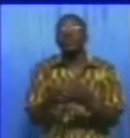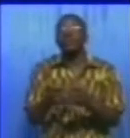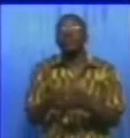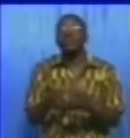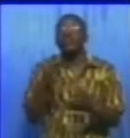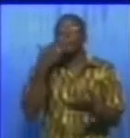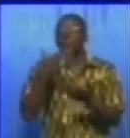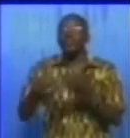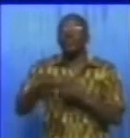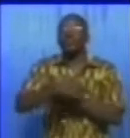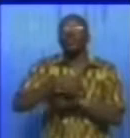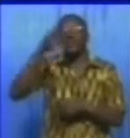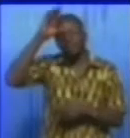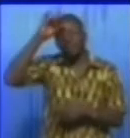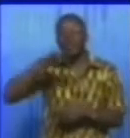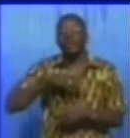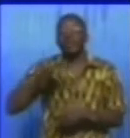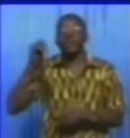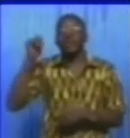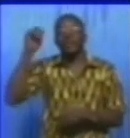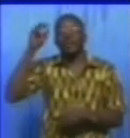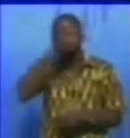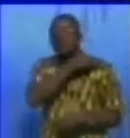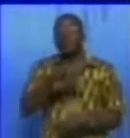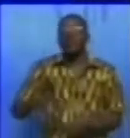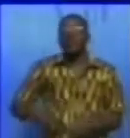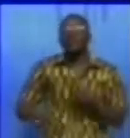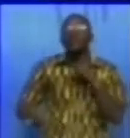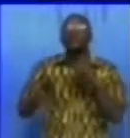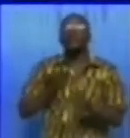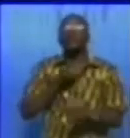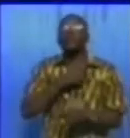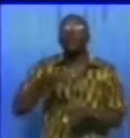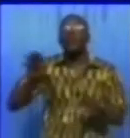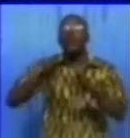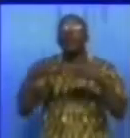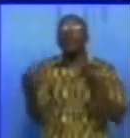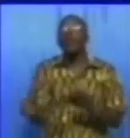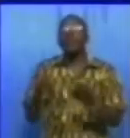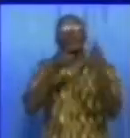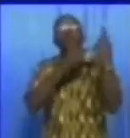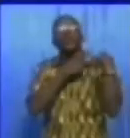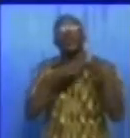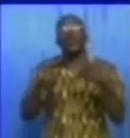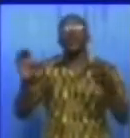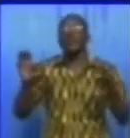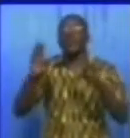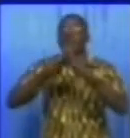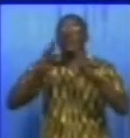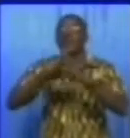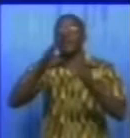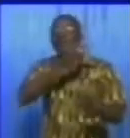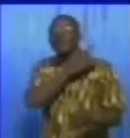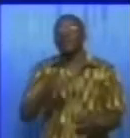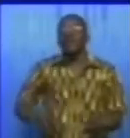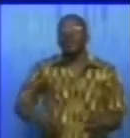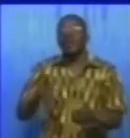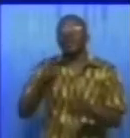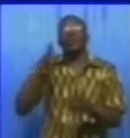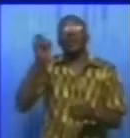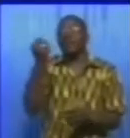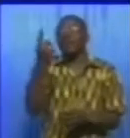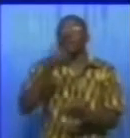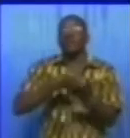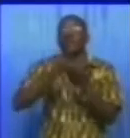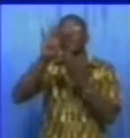Bonjour Monsieur le maire. Bonjour. Alors dites-nous comment se porte la ville de Dori à la veille de ce 11 décembre-là? Ben, la